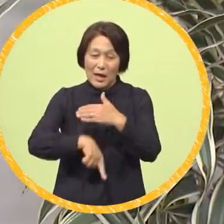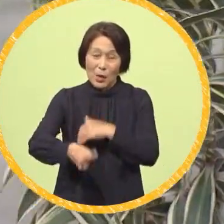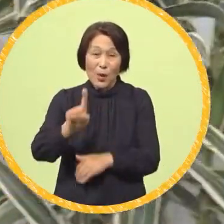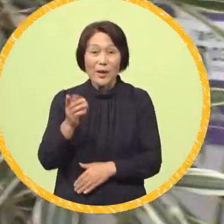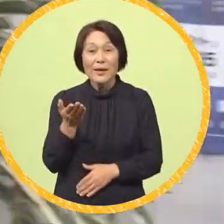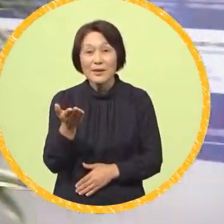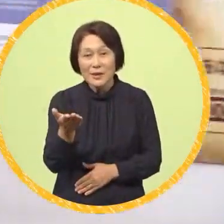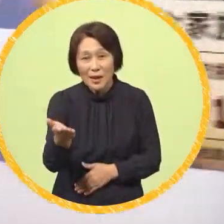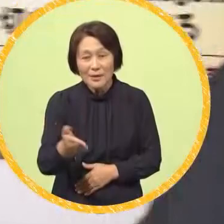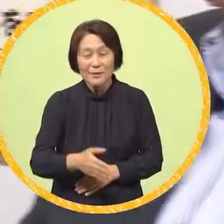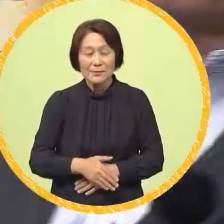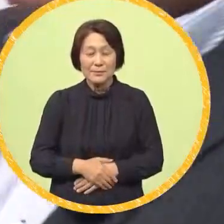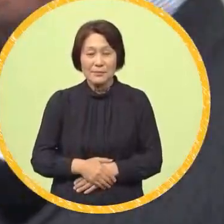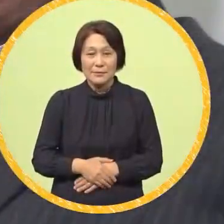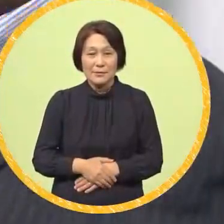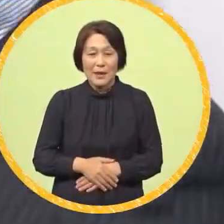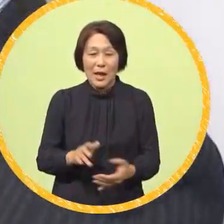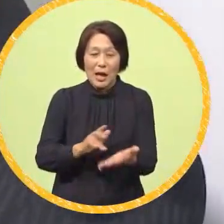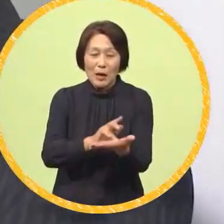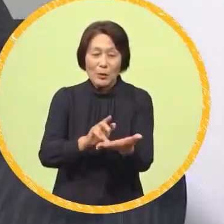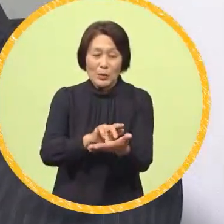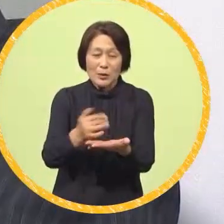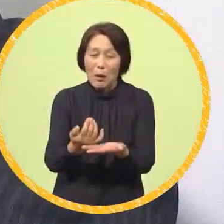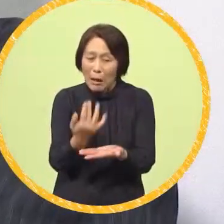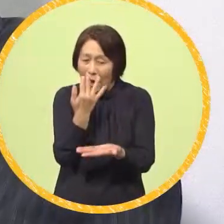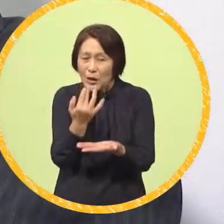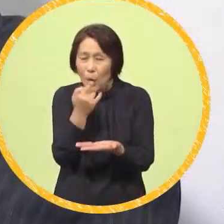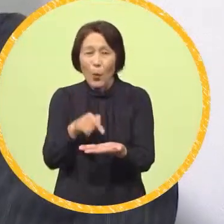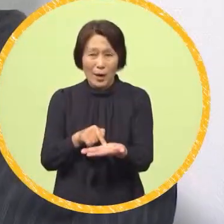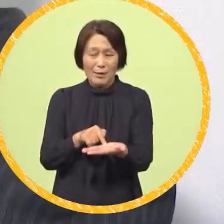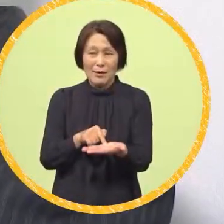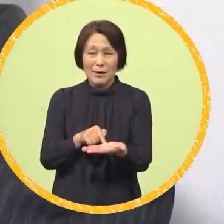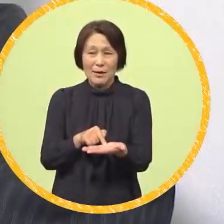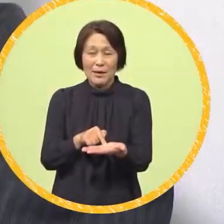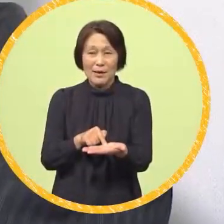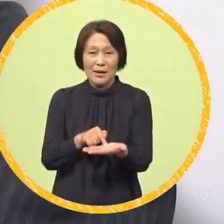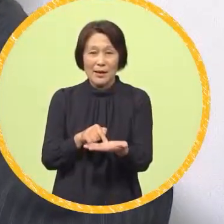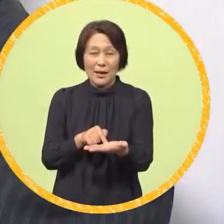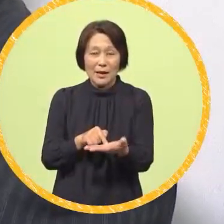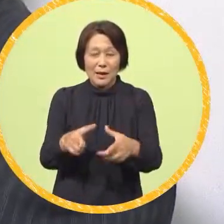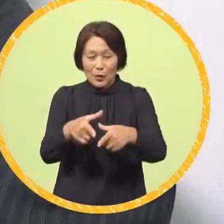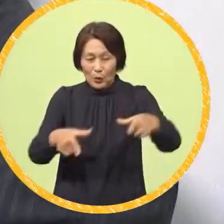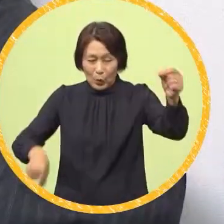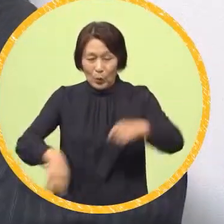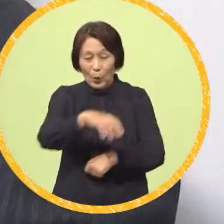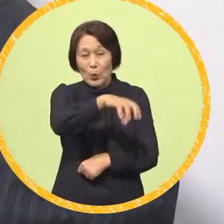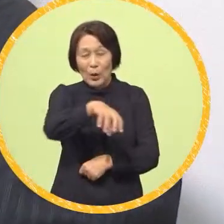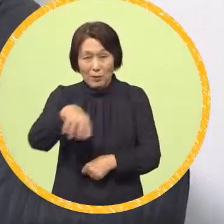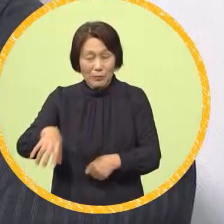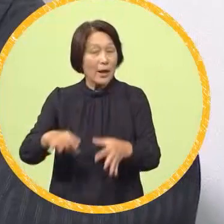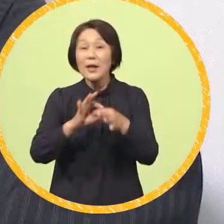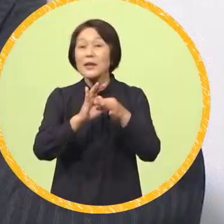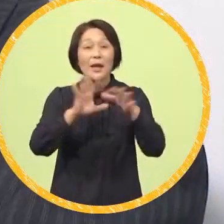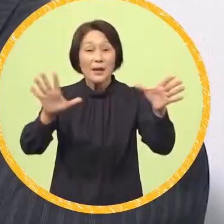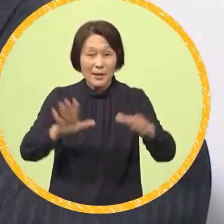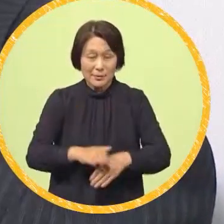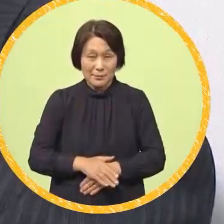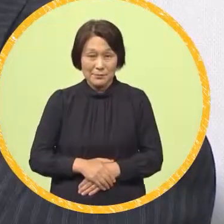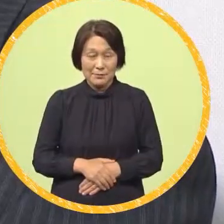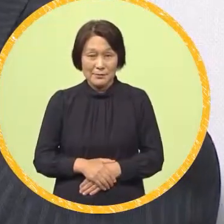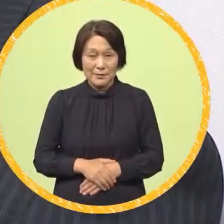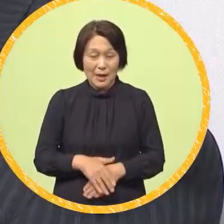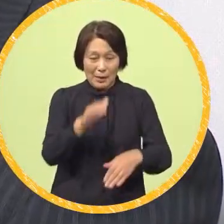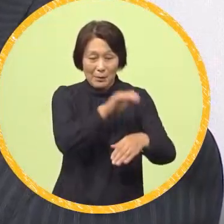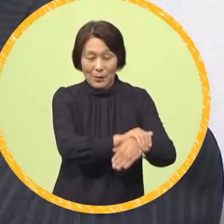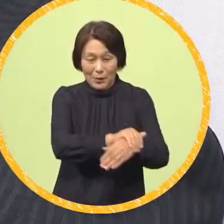かあるんですか。 はい、薬物の乱用は都道府県国境なしと言われているように、検